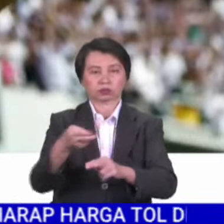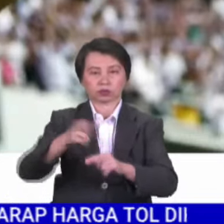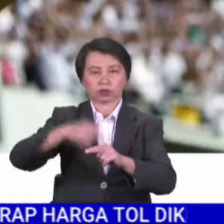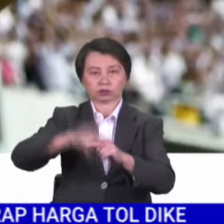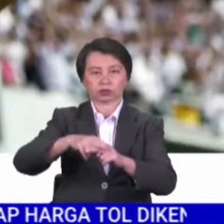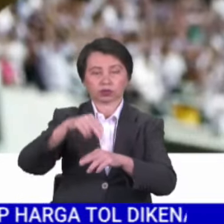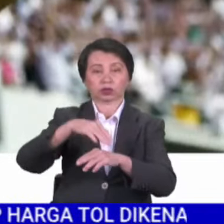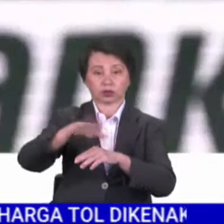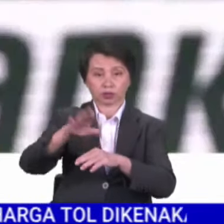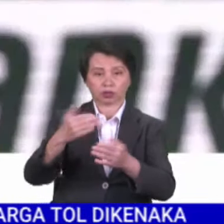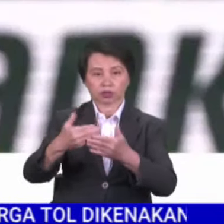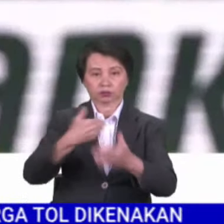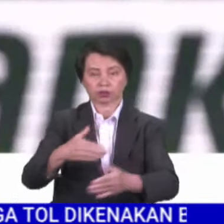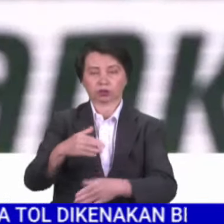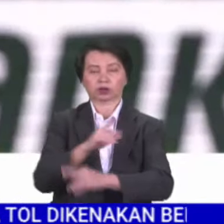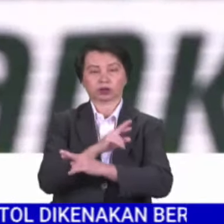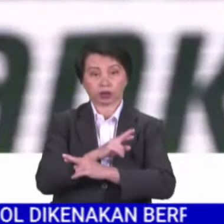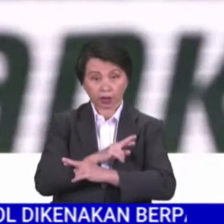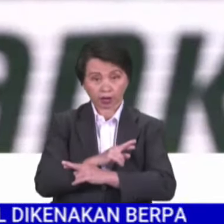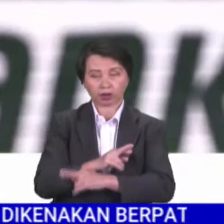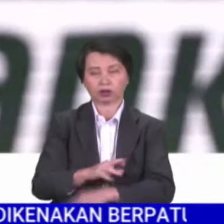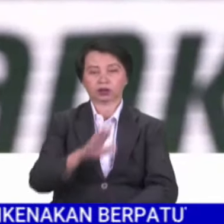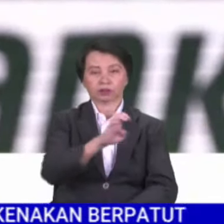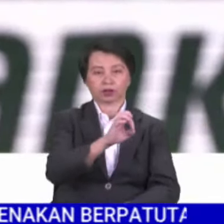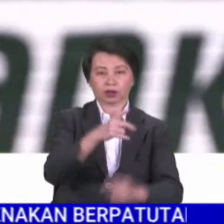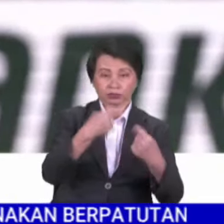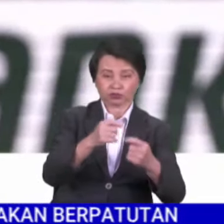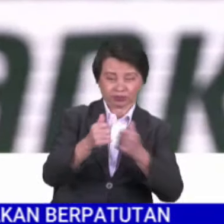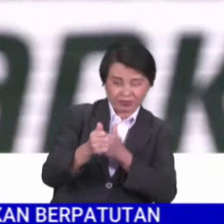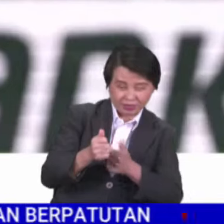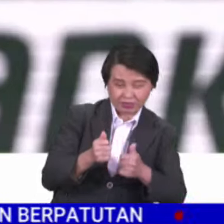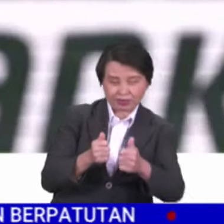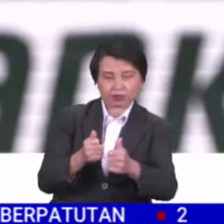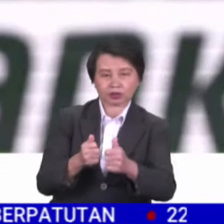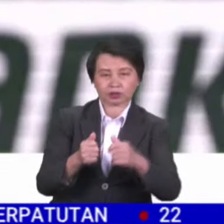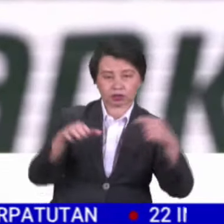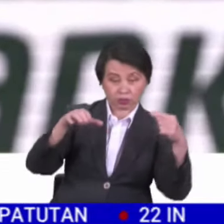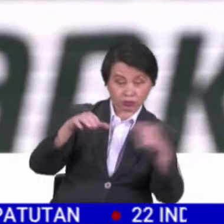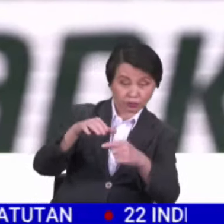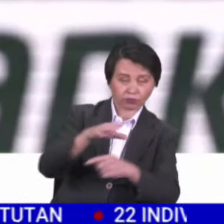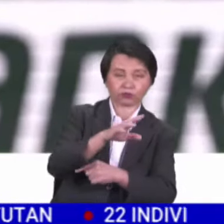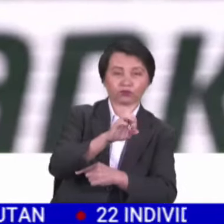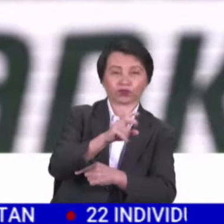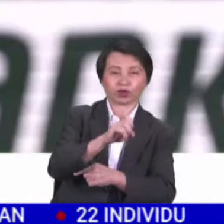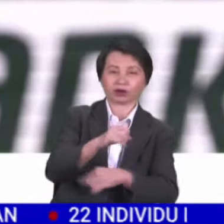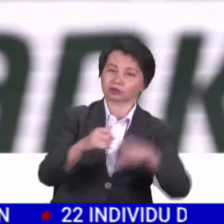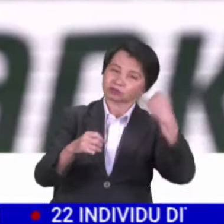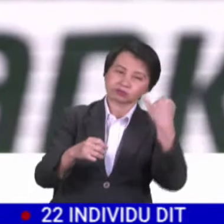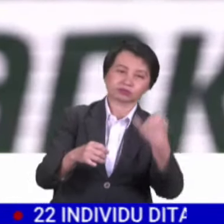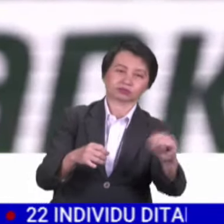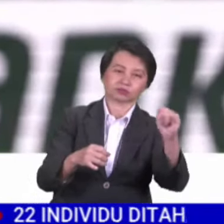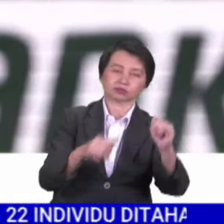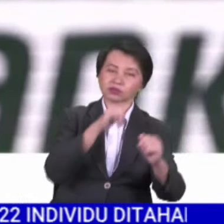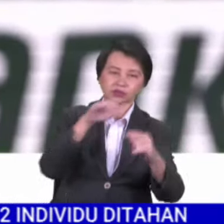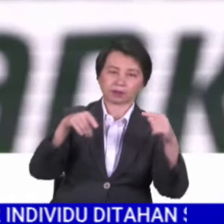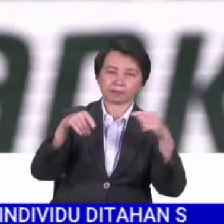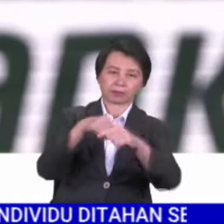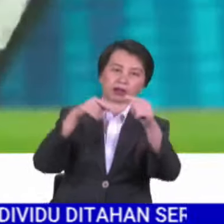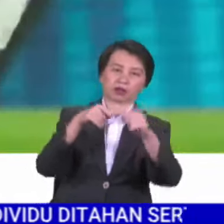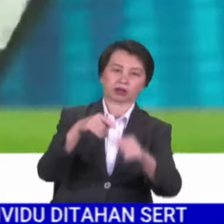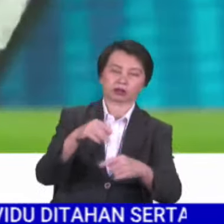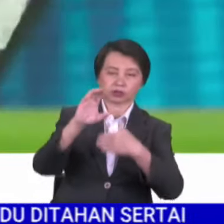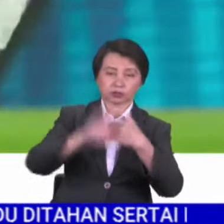menggandakan kelebihan sebelum rehat. Barcelona cuba mengejar menerusi gol Ferran Torres, namun jaringan penalti Rodrigo pada